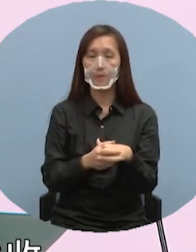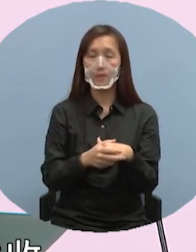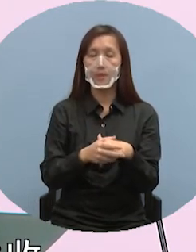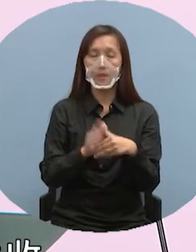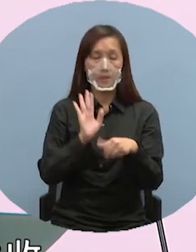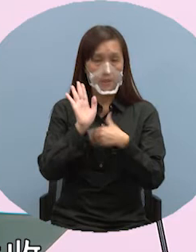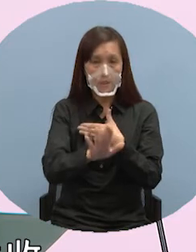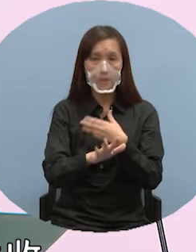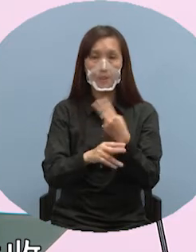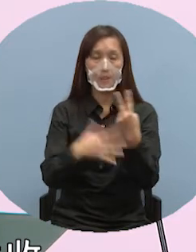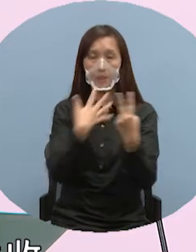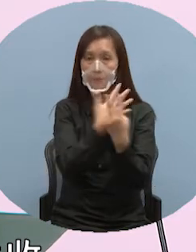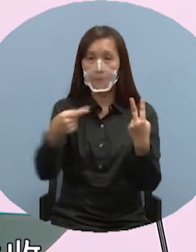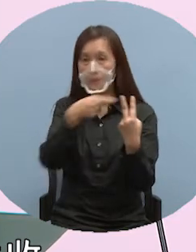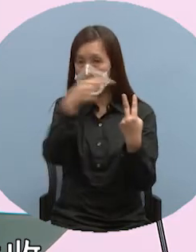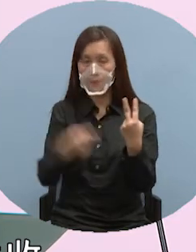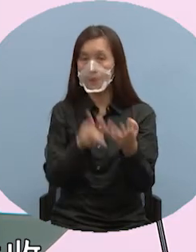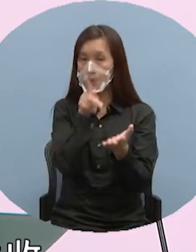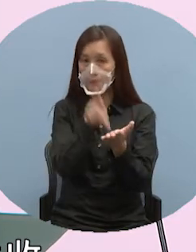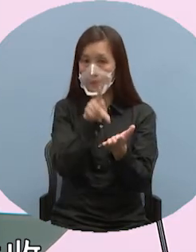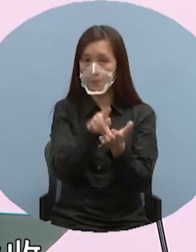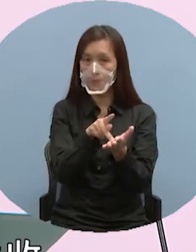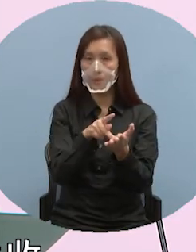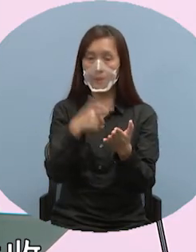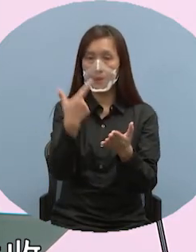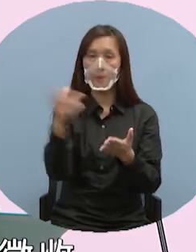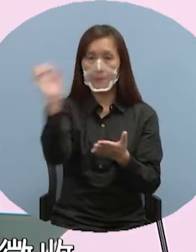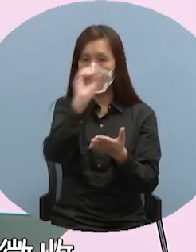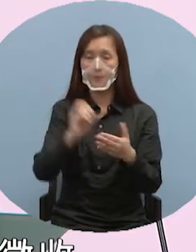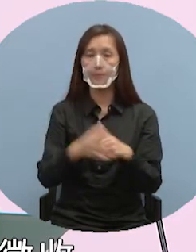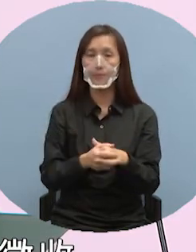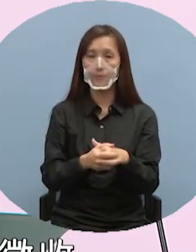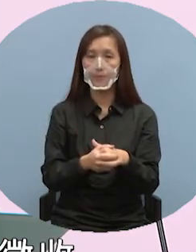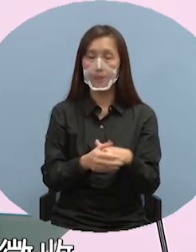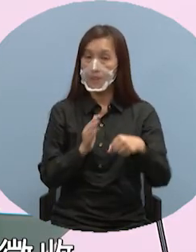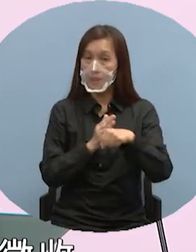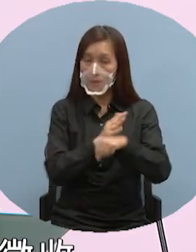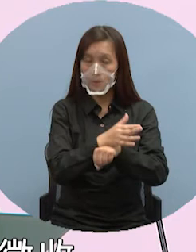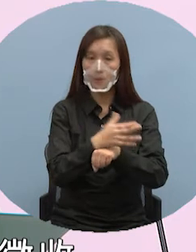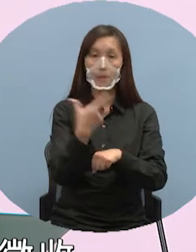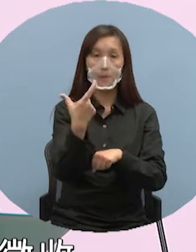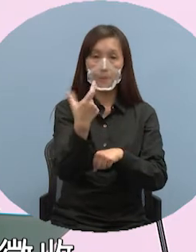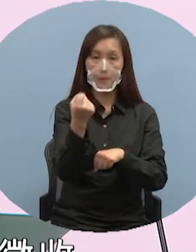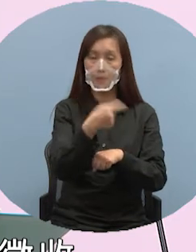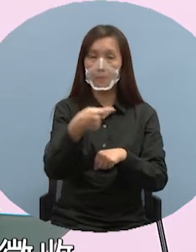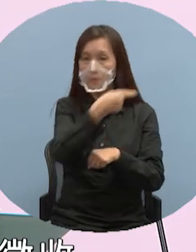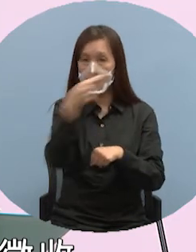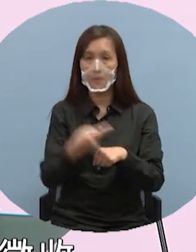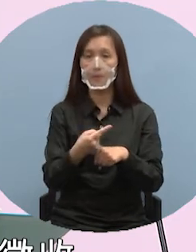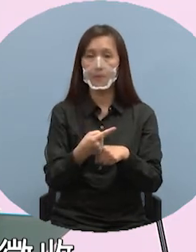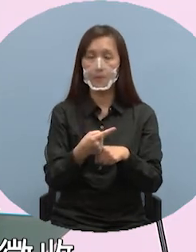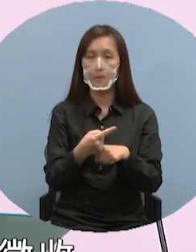的25萬元的租值就按8%徵收，超出80萬元的租值會